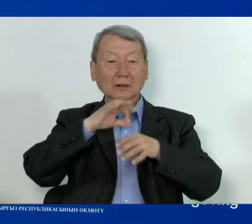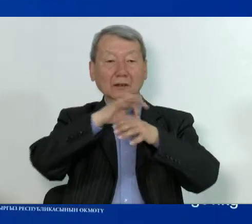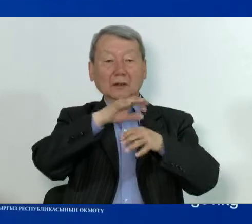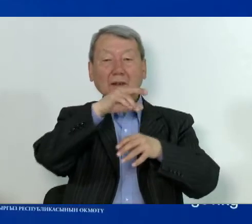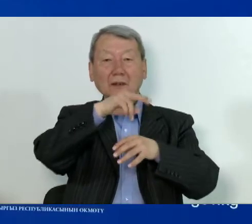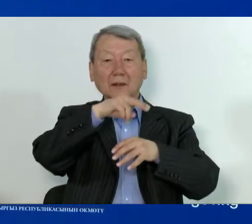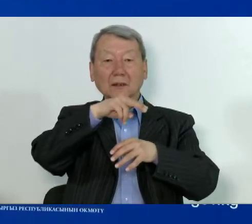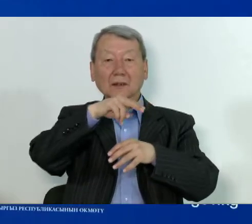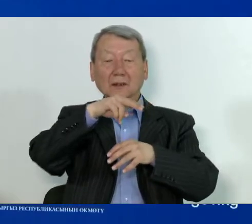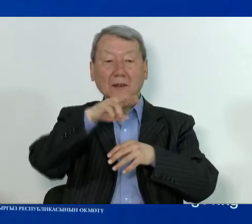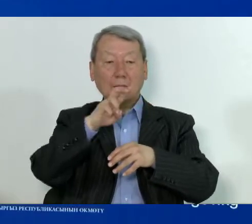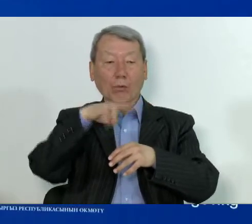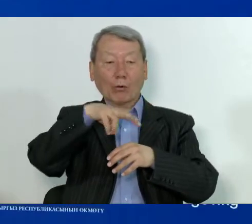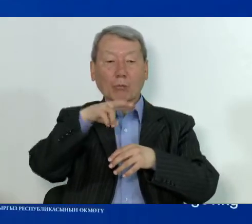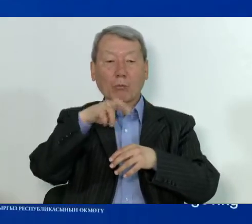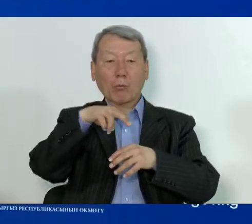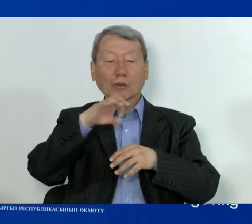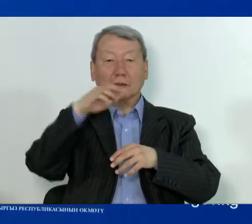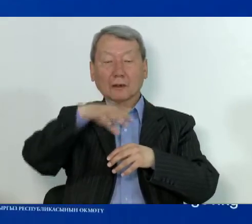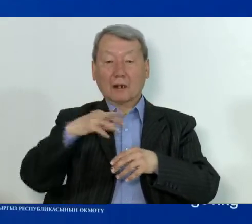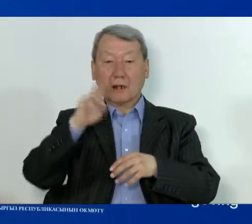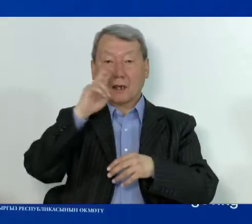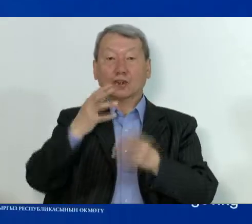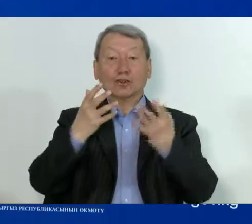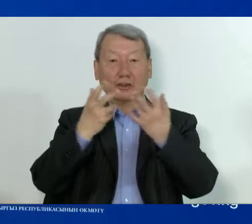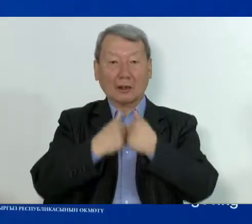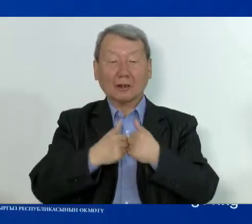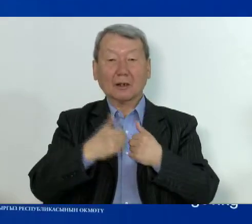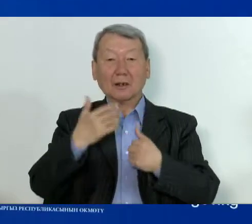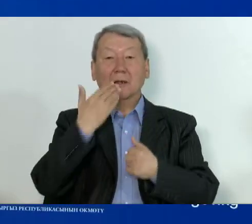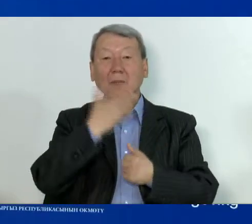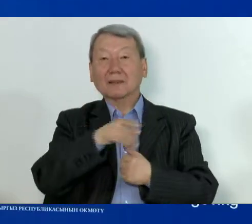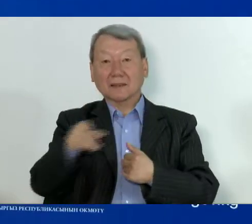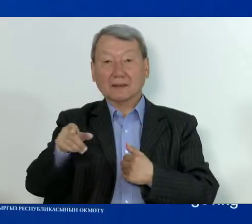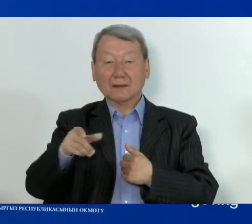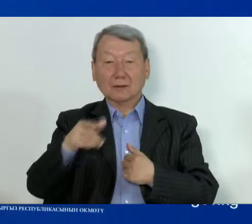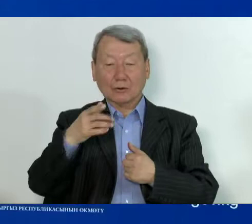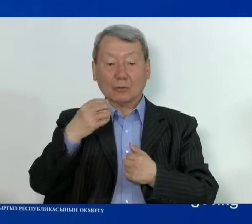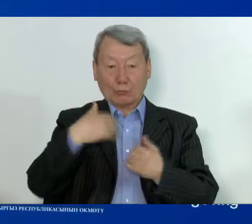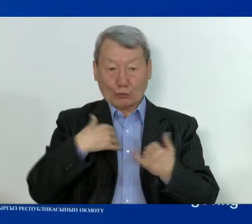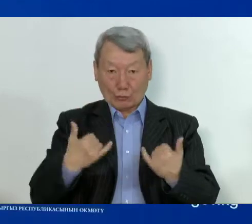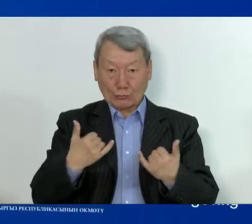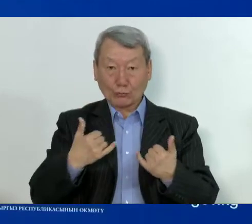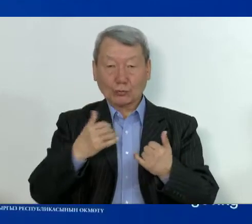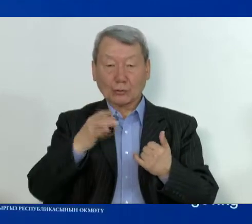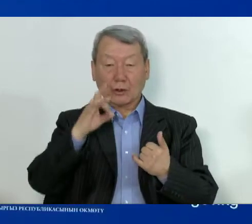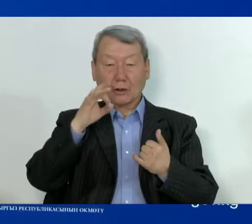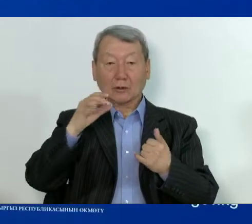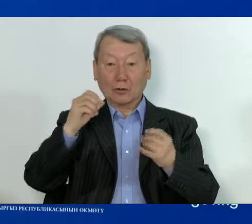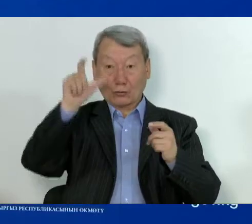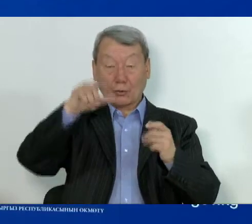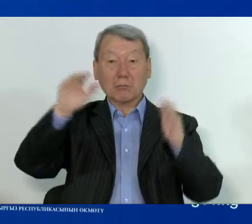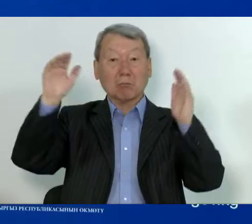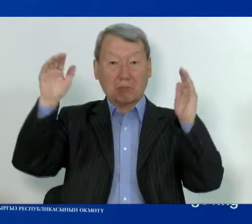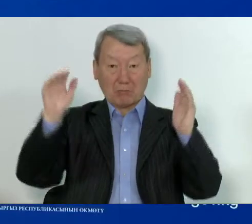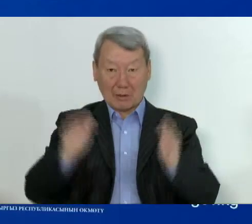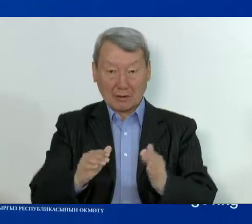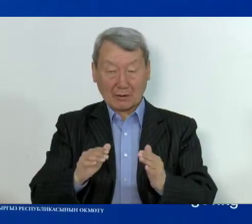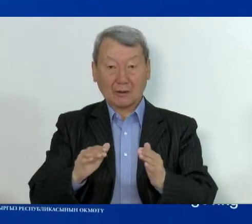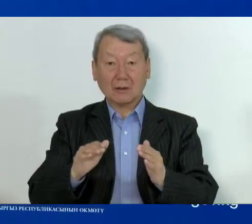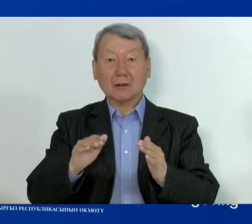на блокпостах. Я считаю, что в последнее время резко мы уменьшили